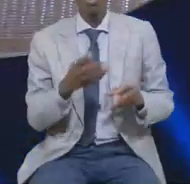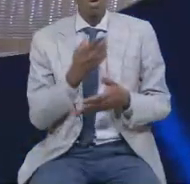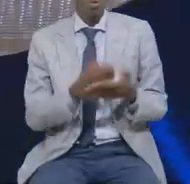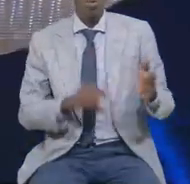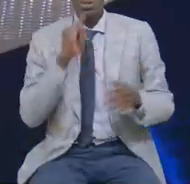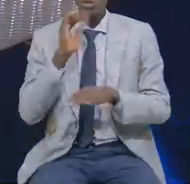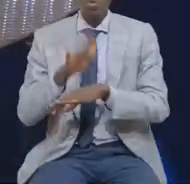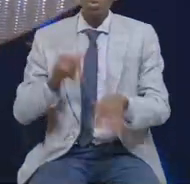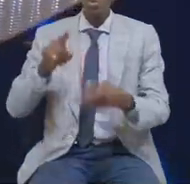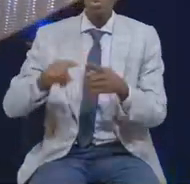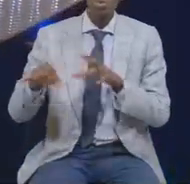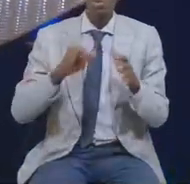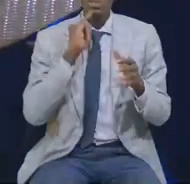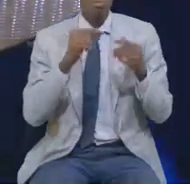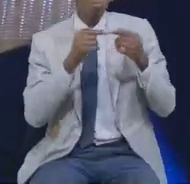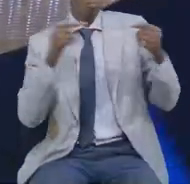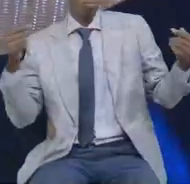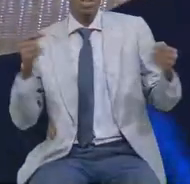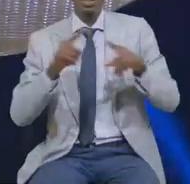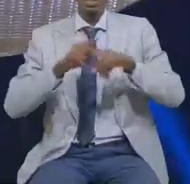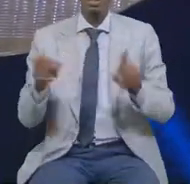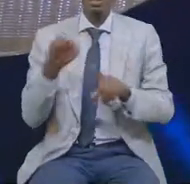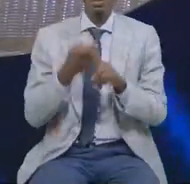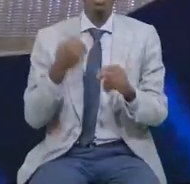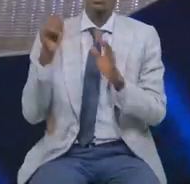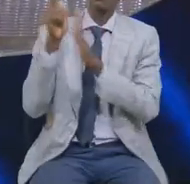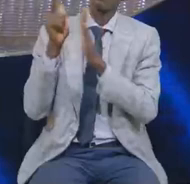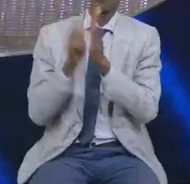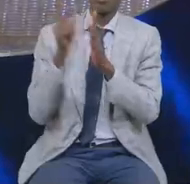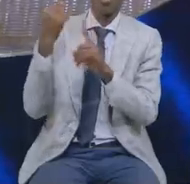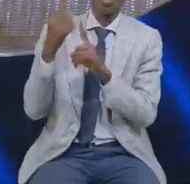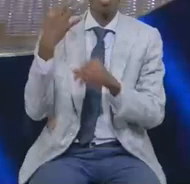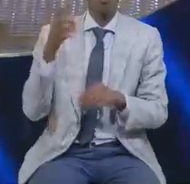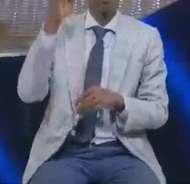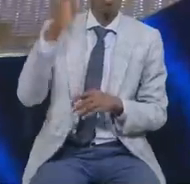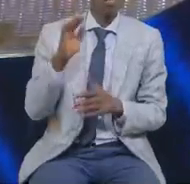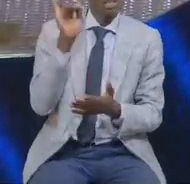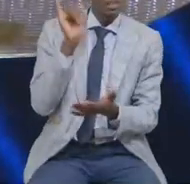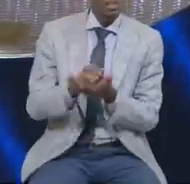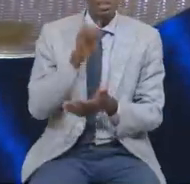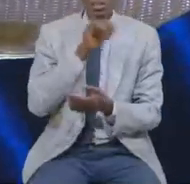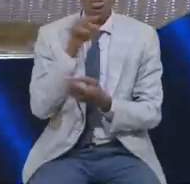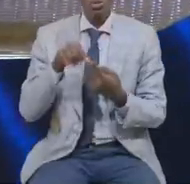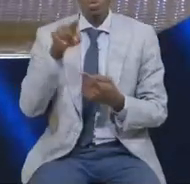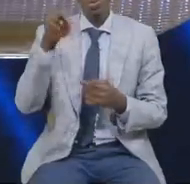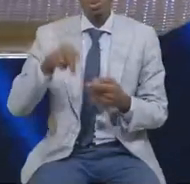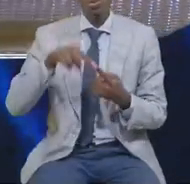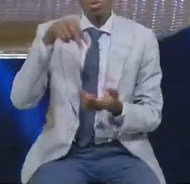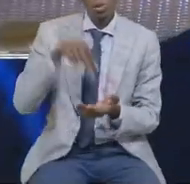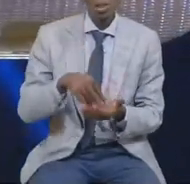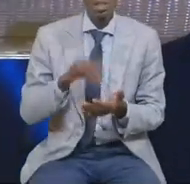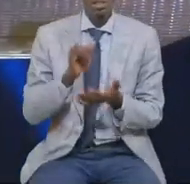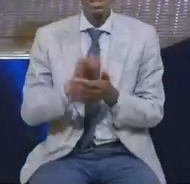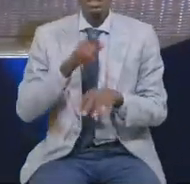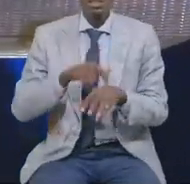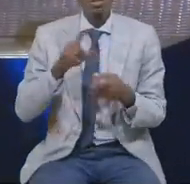ce qui est contraire à la part de Dieu. C'est l'heure de prendre ta position ferme. C'est là qu'on reconnaît celui qui est croyant